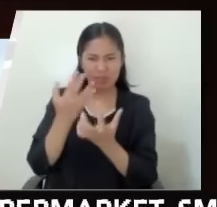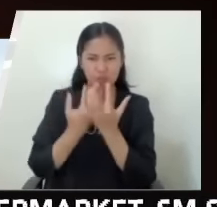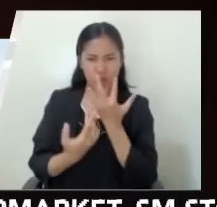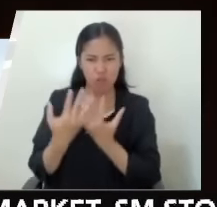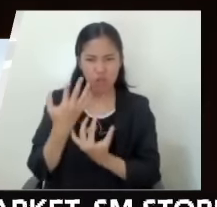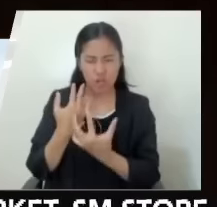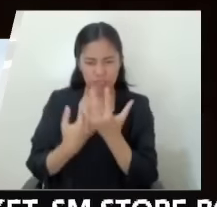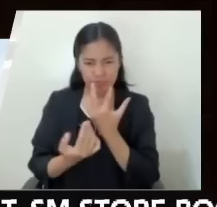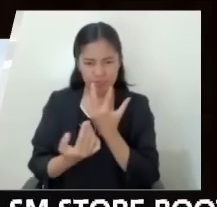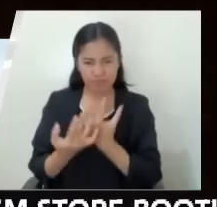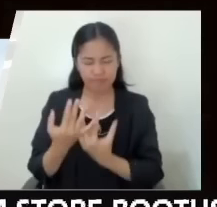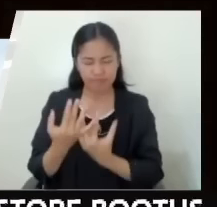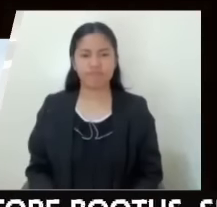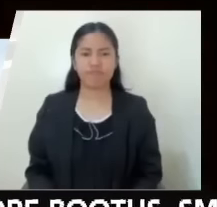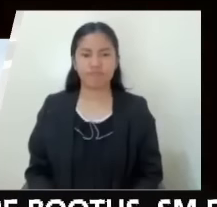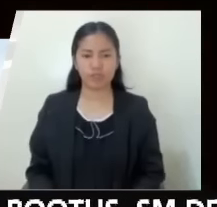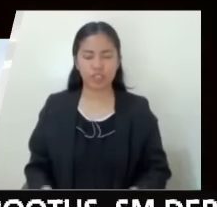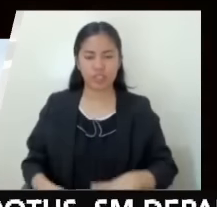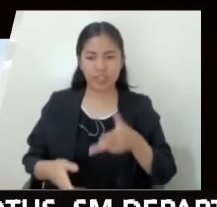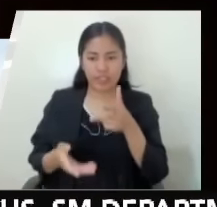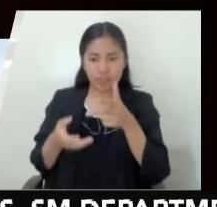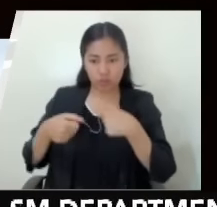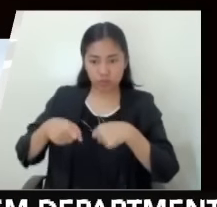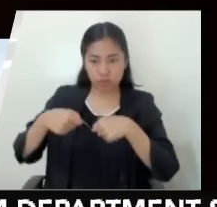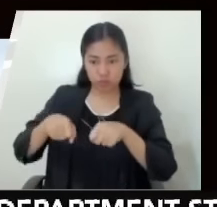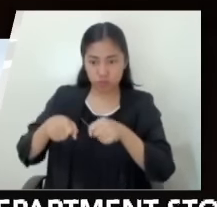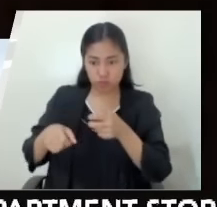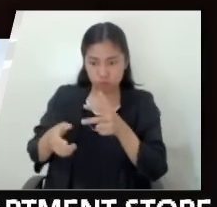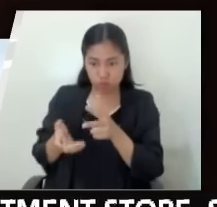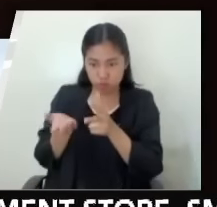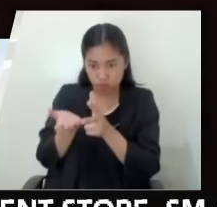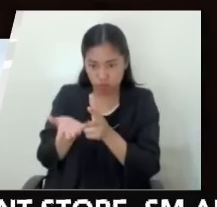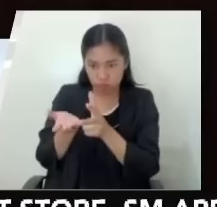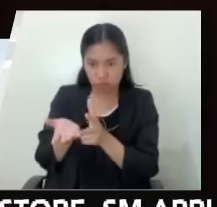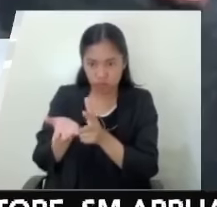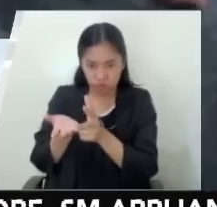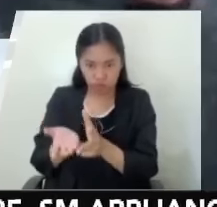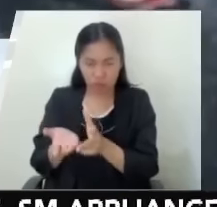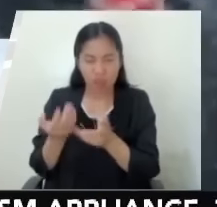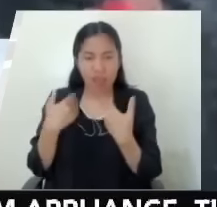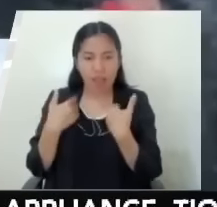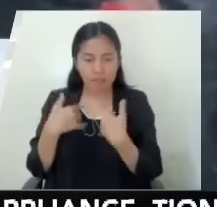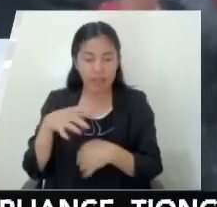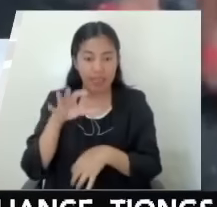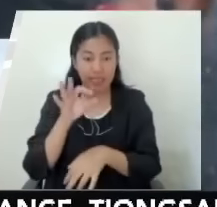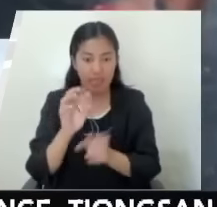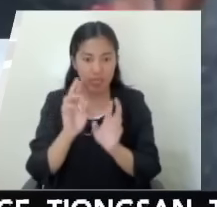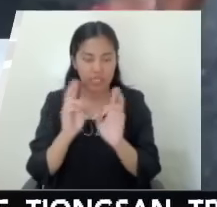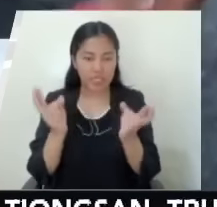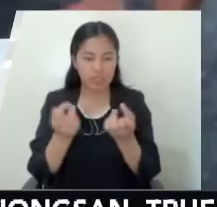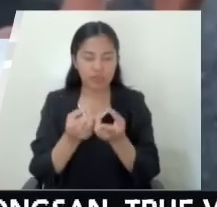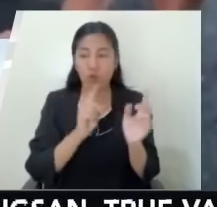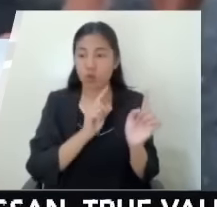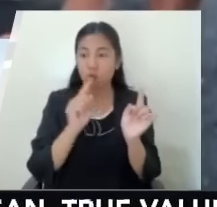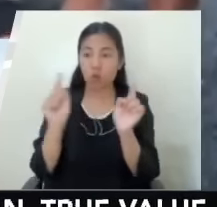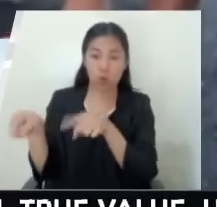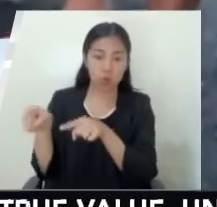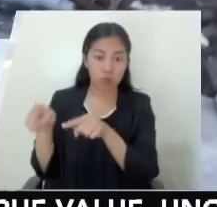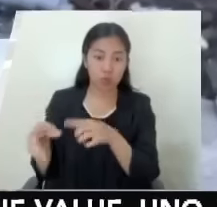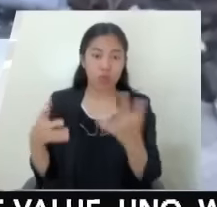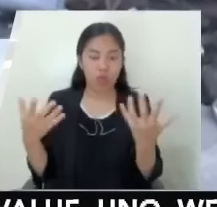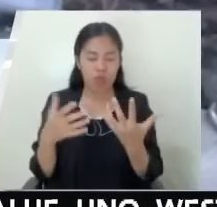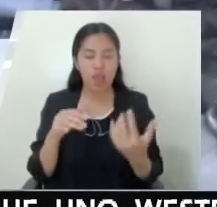Nagliyab ang tricycle na may sakay na siyam na magkakamag-anak. Papunta sana sila sa Albay para magbakasyon. Ayon po sa